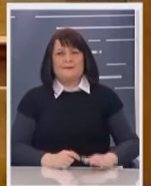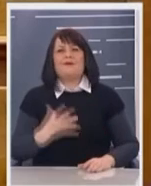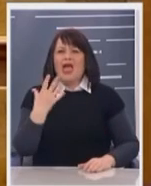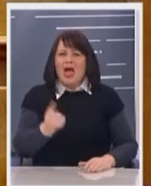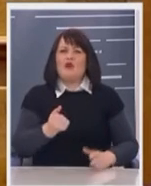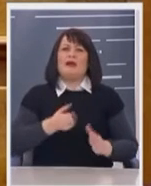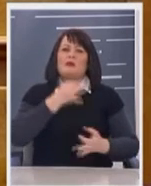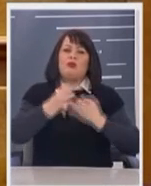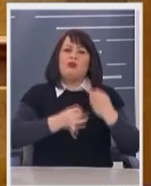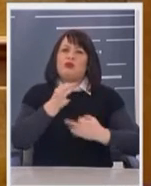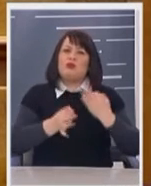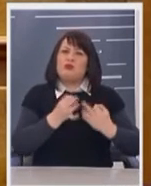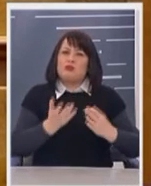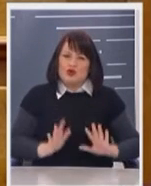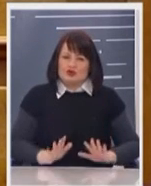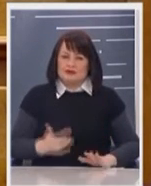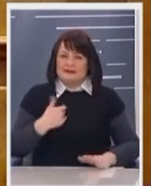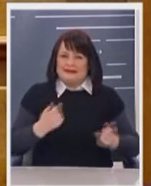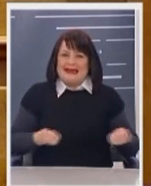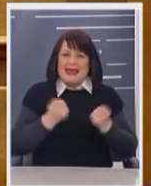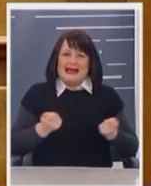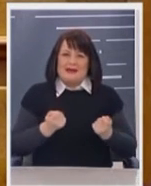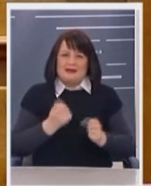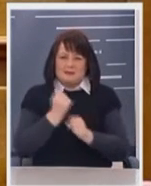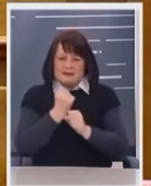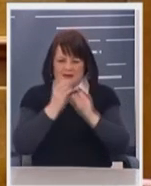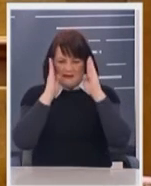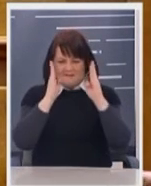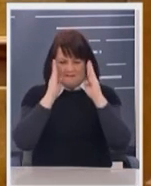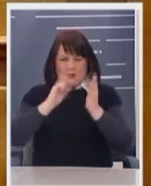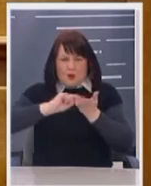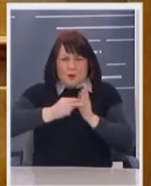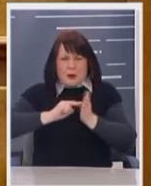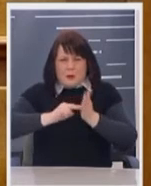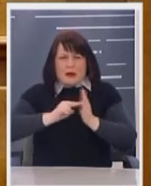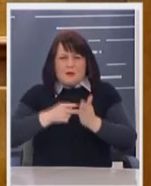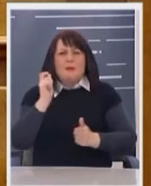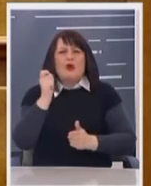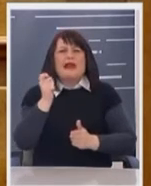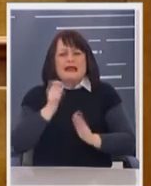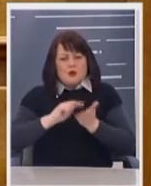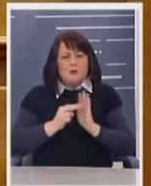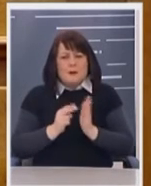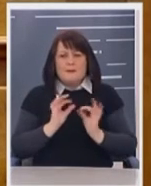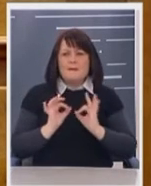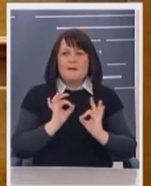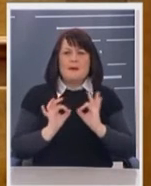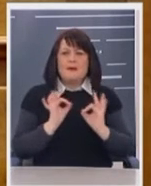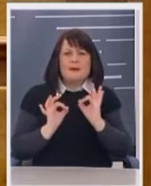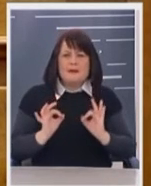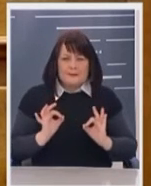Αυτό έγινε ασκώντας μια προσεκτική και επίμονη πολιτική εξοικονόμησης, εκεί που, όπως